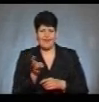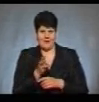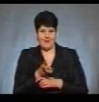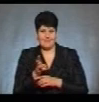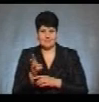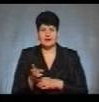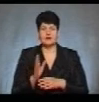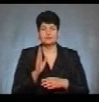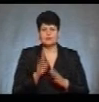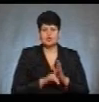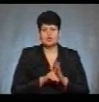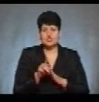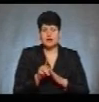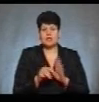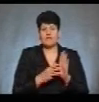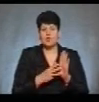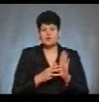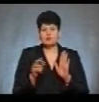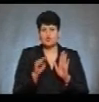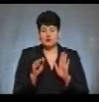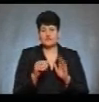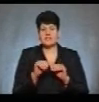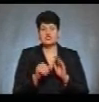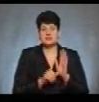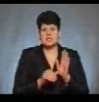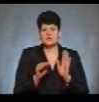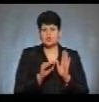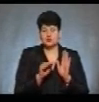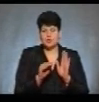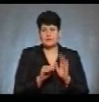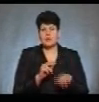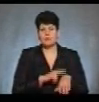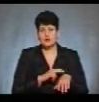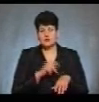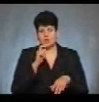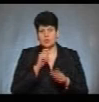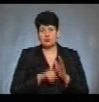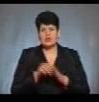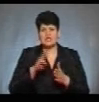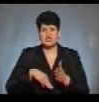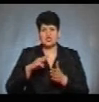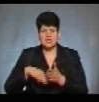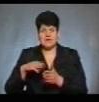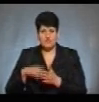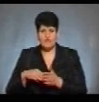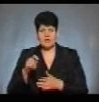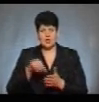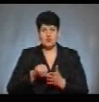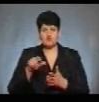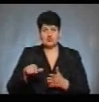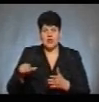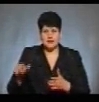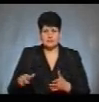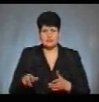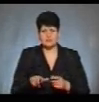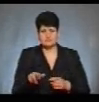патрульні поліцейські почали 8 жовтня. З 16 жовтня патрульна поліція України почала штрафувати учасників дорожнього руху за